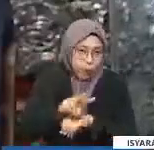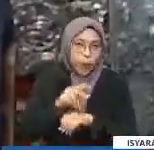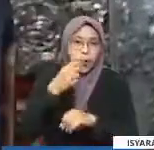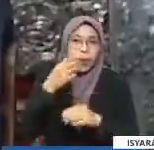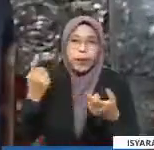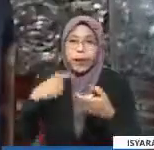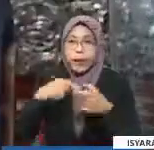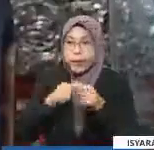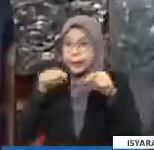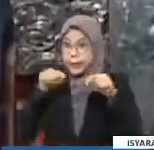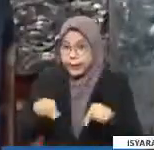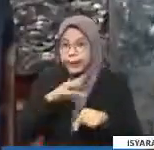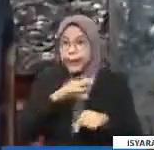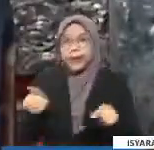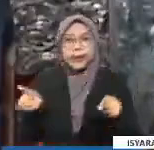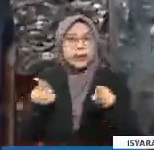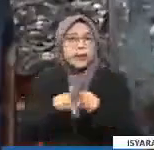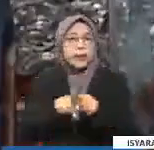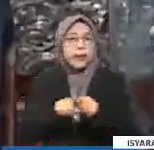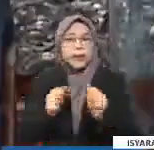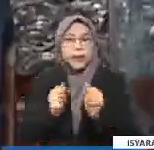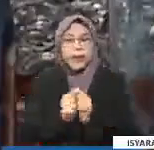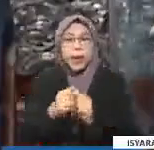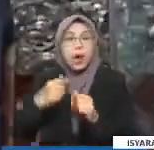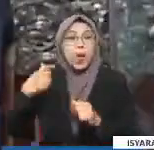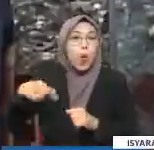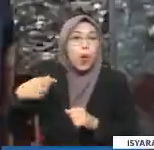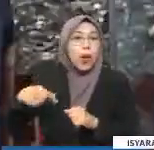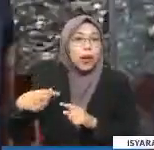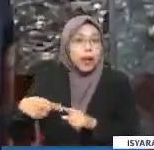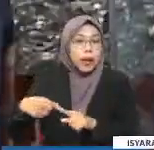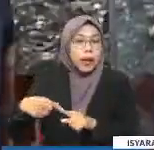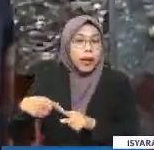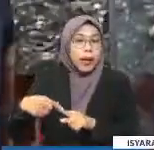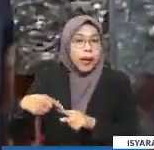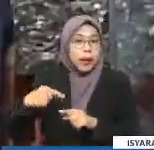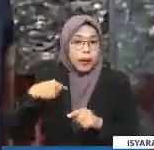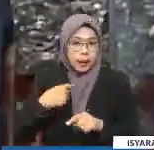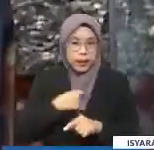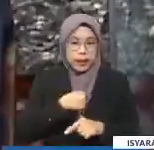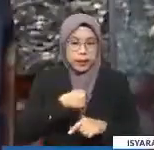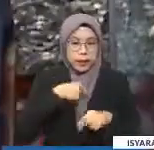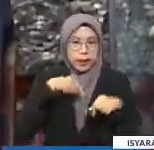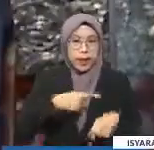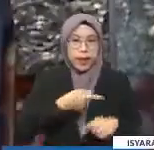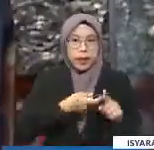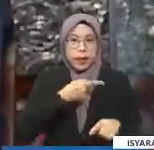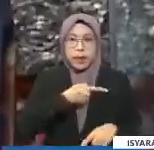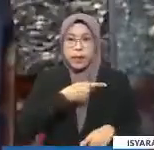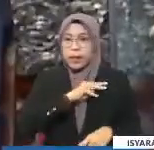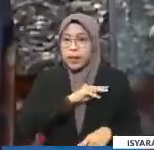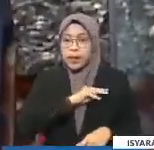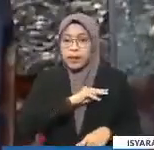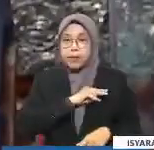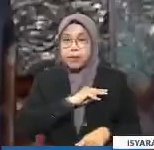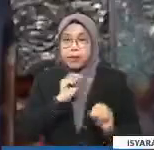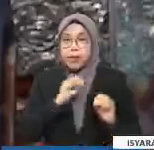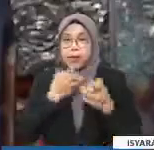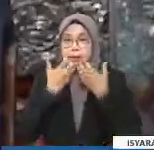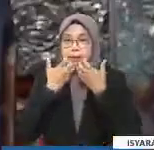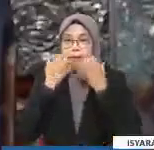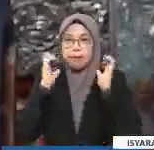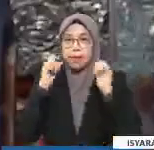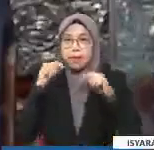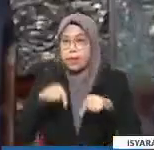ini, ya. Jadi begitu juga dengan kualitinya, yang kami di KPD NSP tidak ada apa